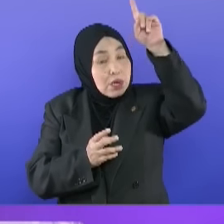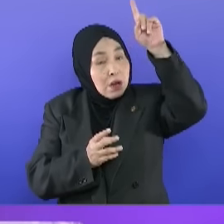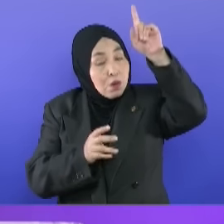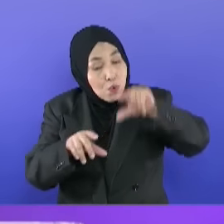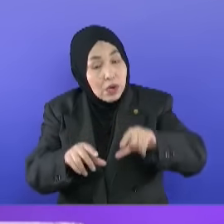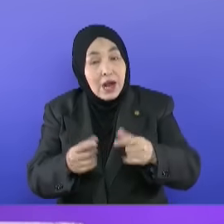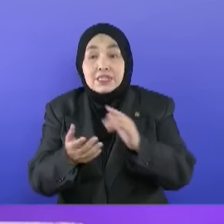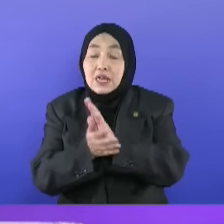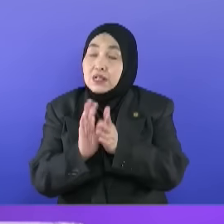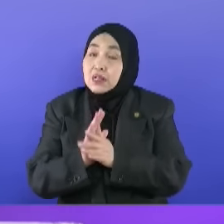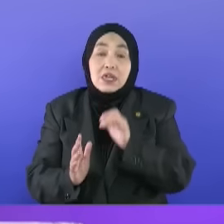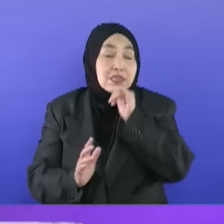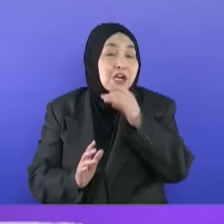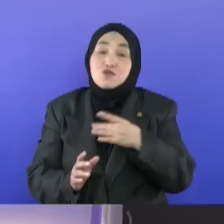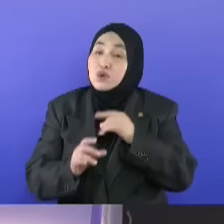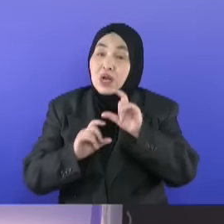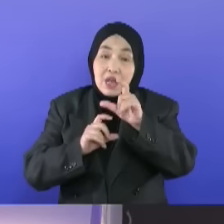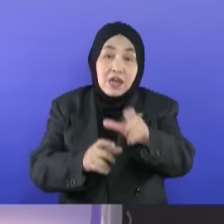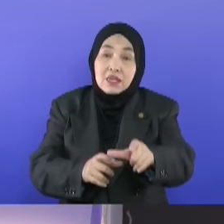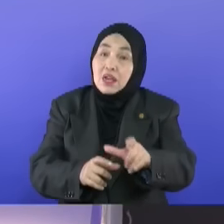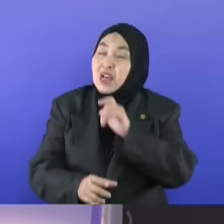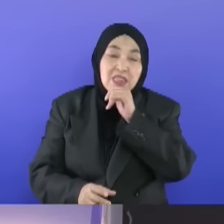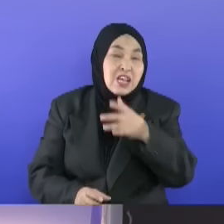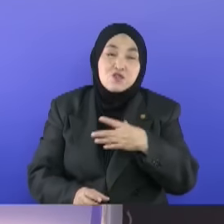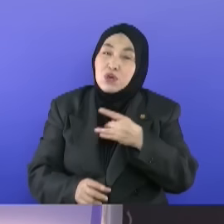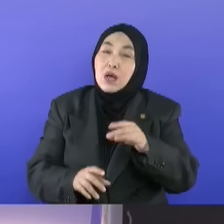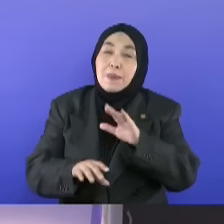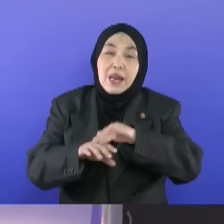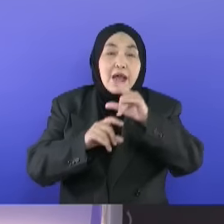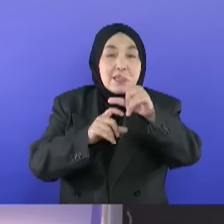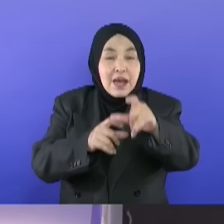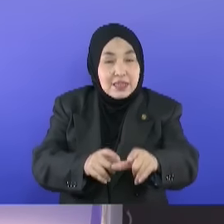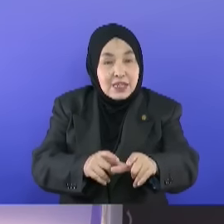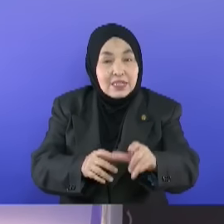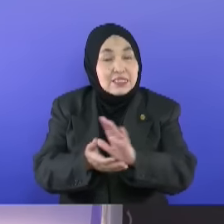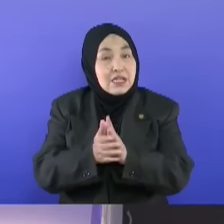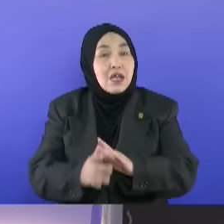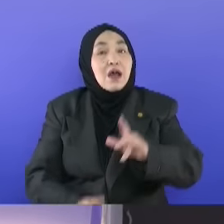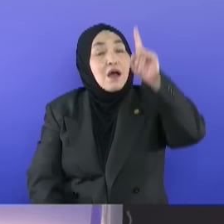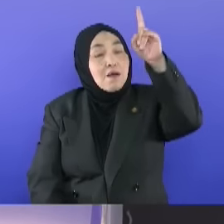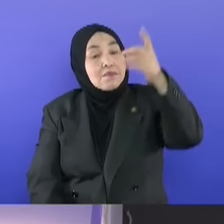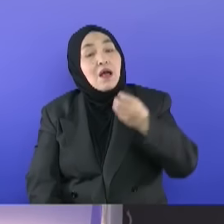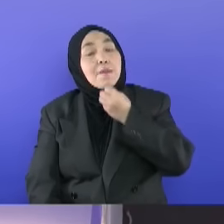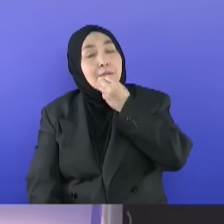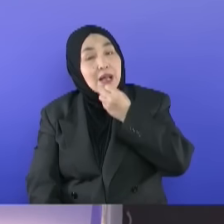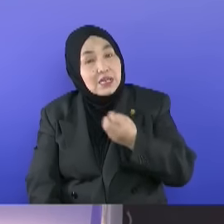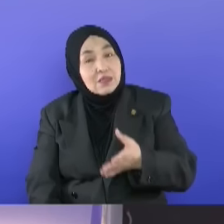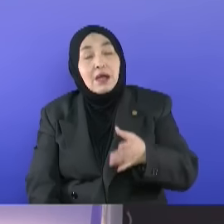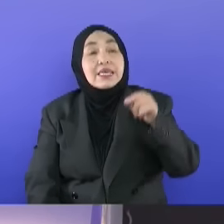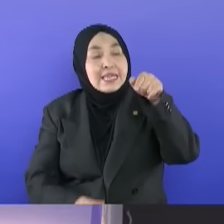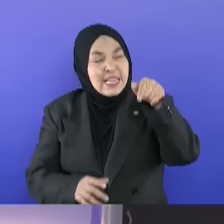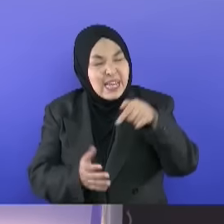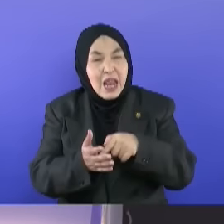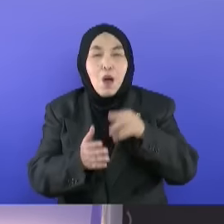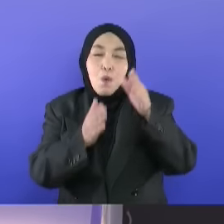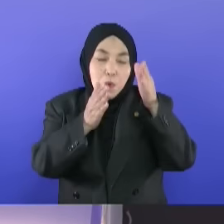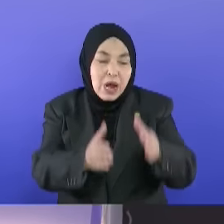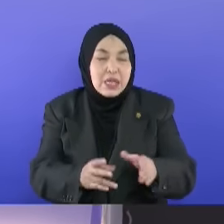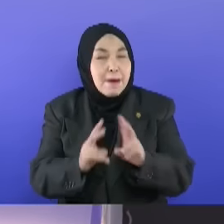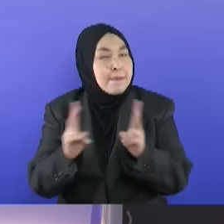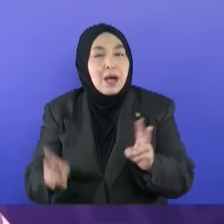al-Quran maksudnya dia tak suka hadiah ni ustaz. Dia tak suka pada hadiah ini. Allah cakap faulaika humul khasirun. Inilah orang yang paling